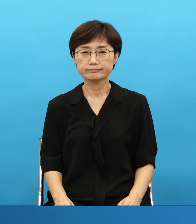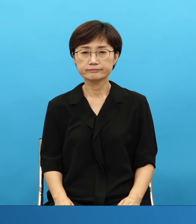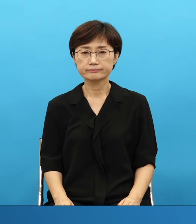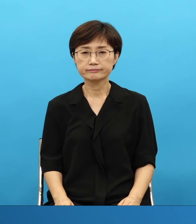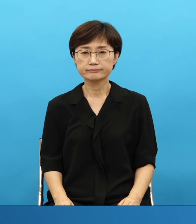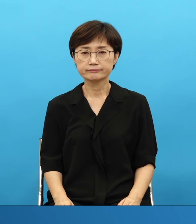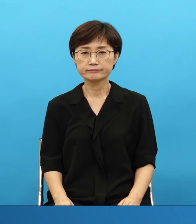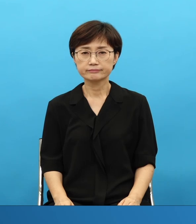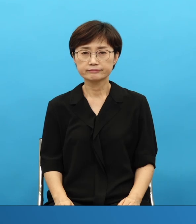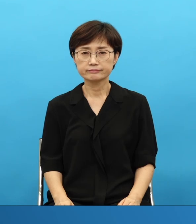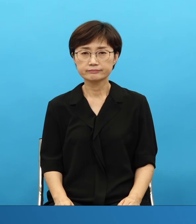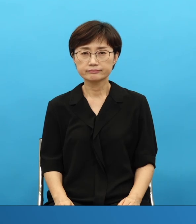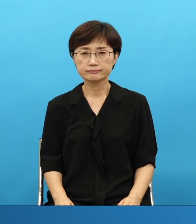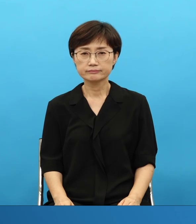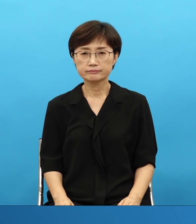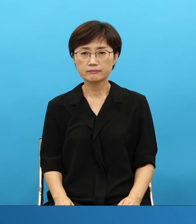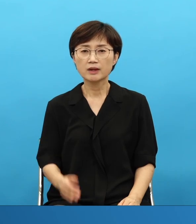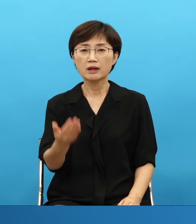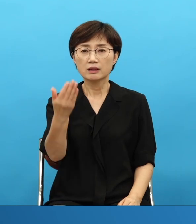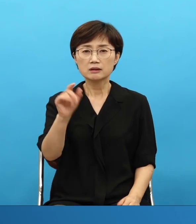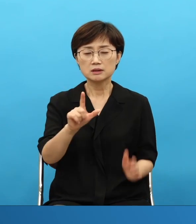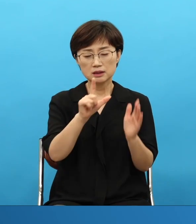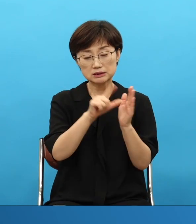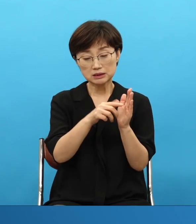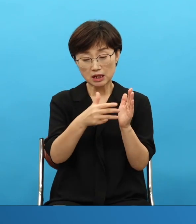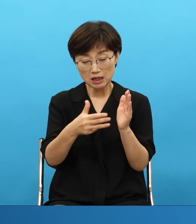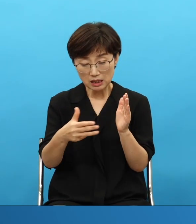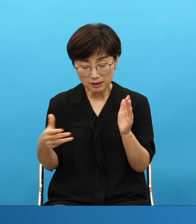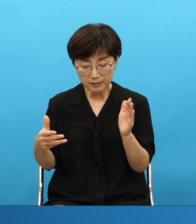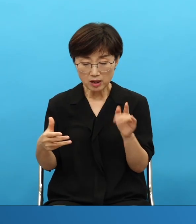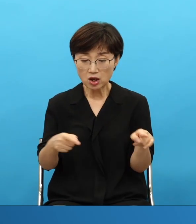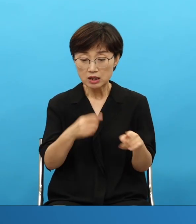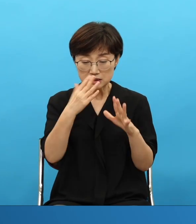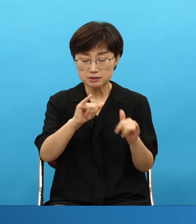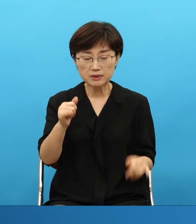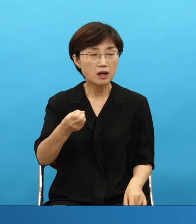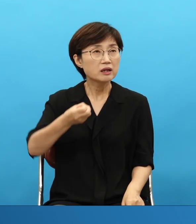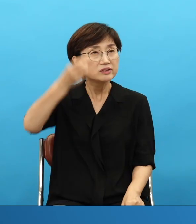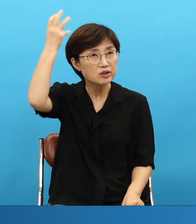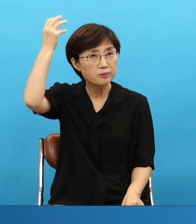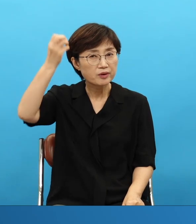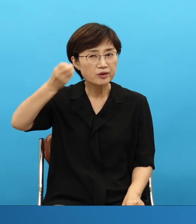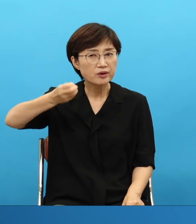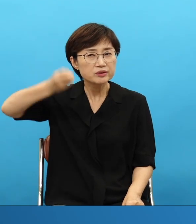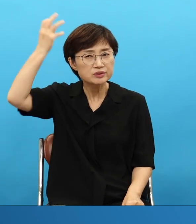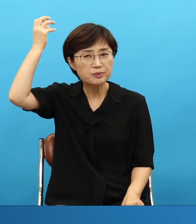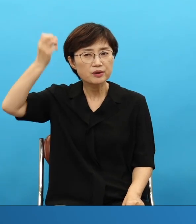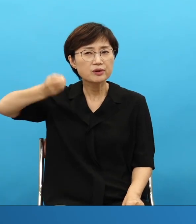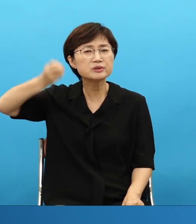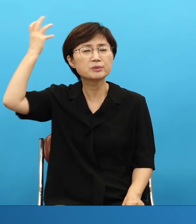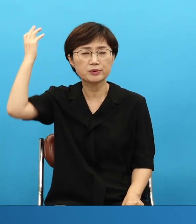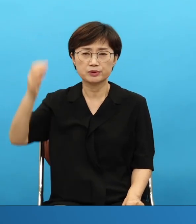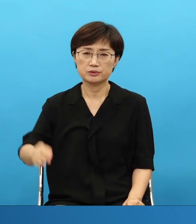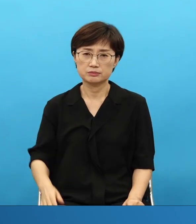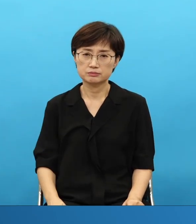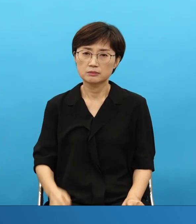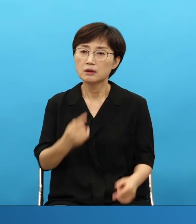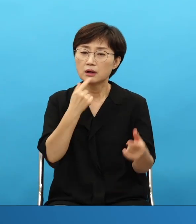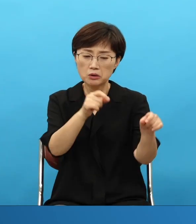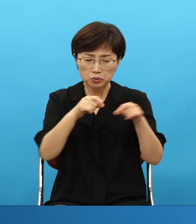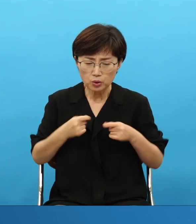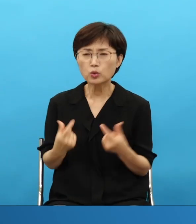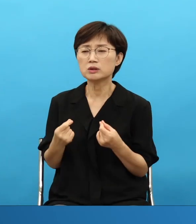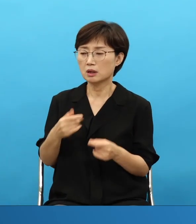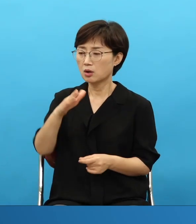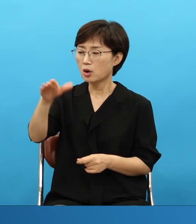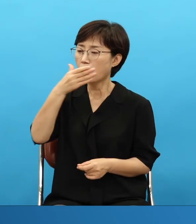그래서 또 이 문제가 있어요. 자꾸 잊어본 거예요. The problem is they kept 우리는 forgetting. 자꾸만 복음의 가치를